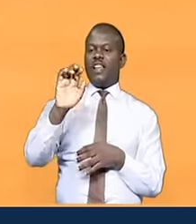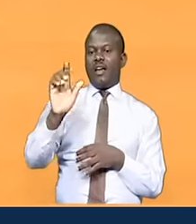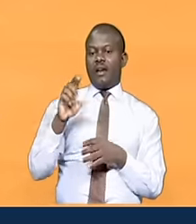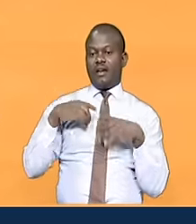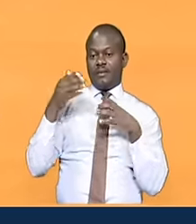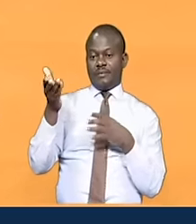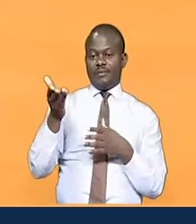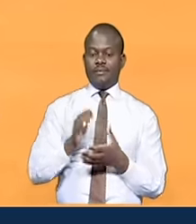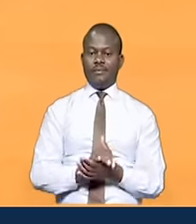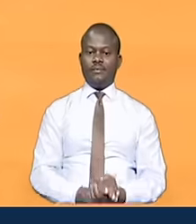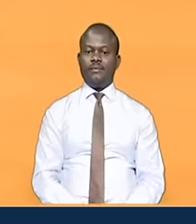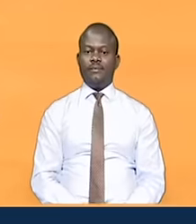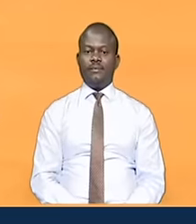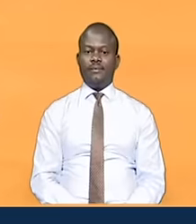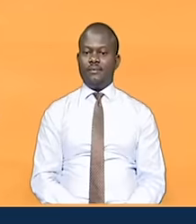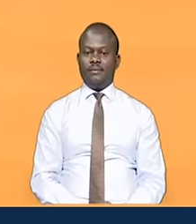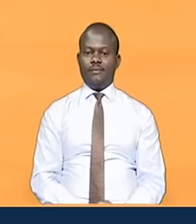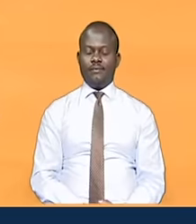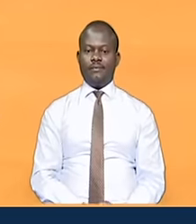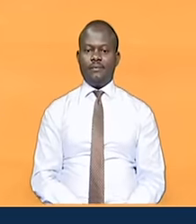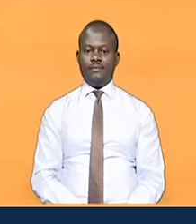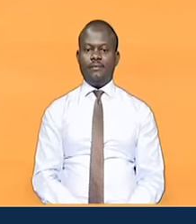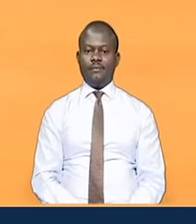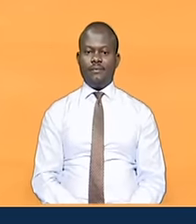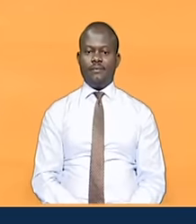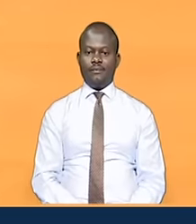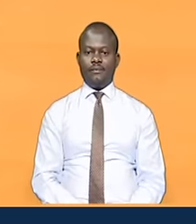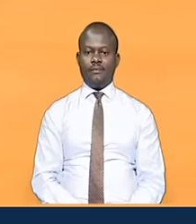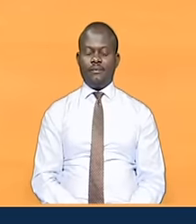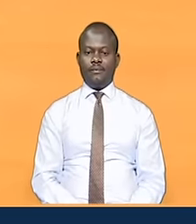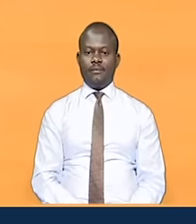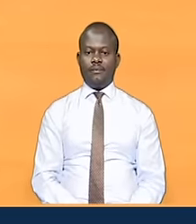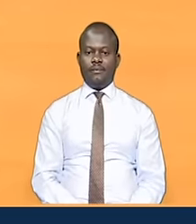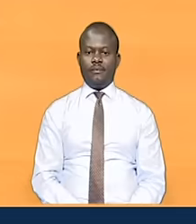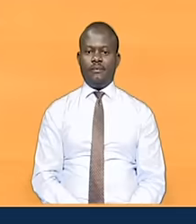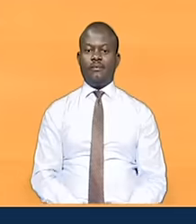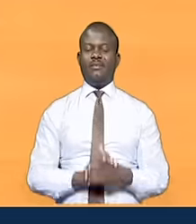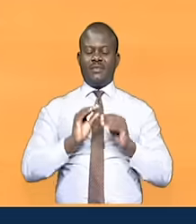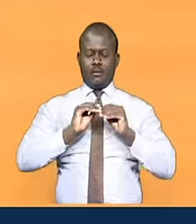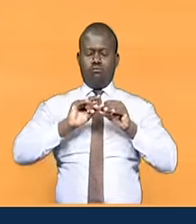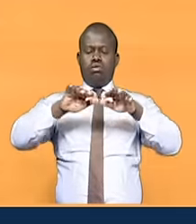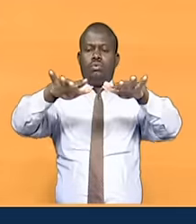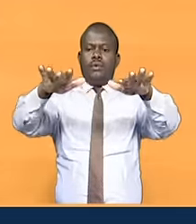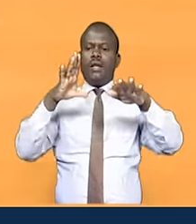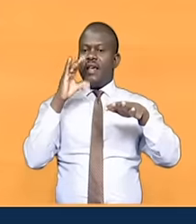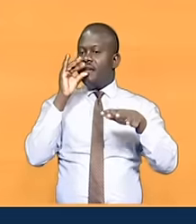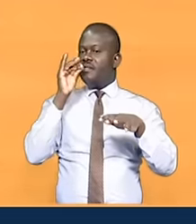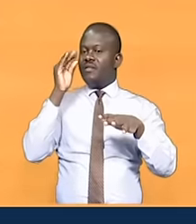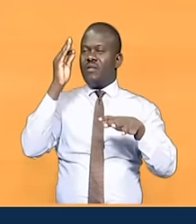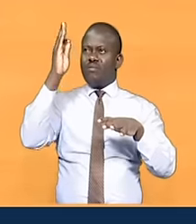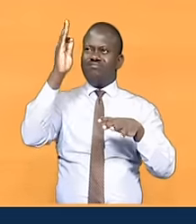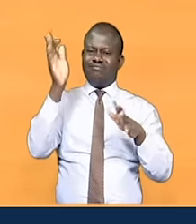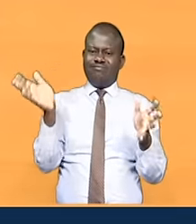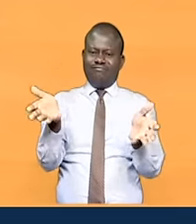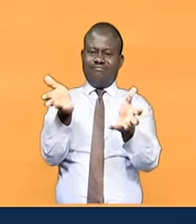the preaching of this hate ideology which leads to genocide. Ikwirakwizwa ry'izimvugo zihembera